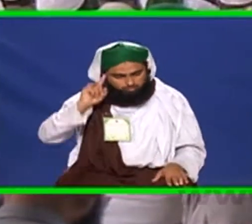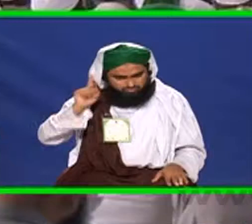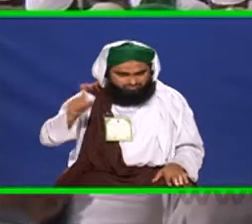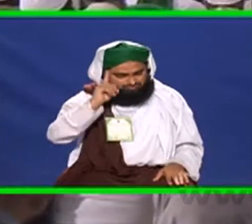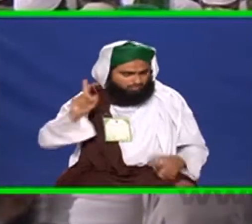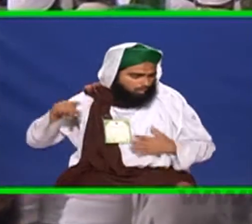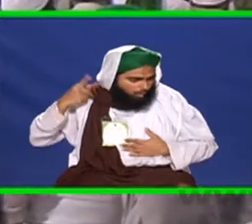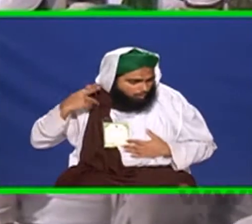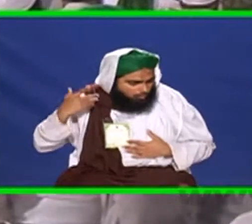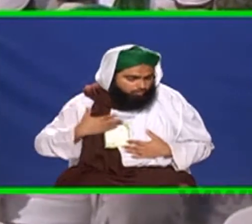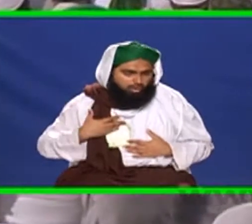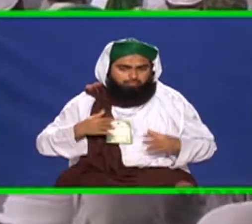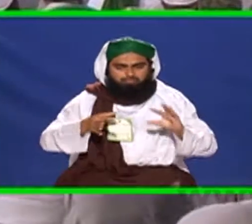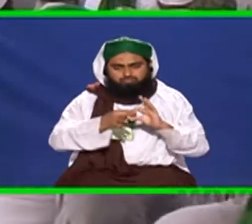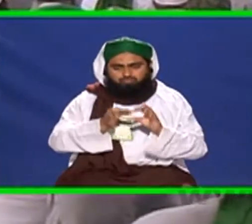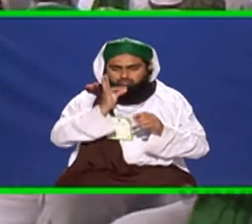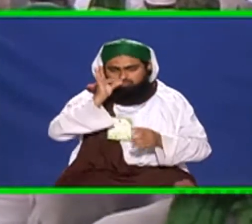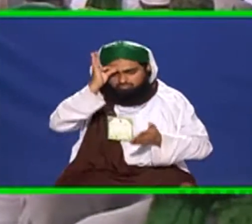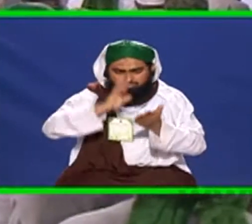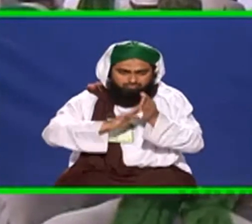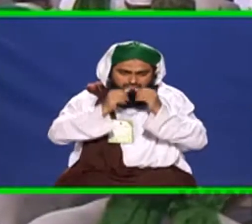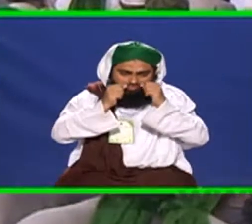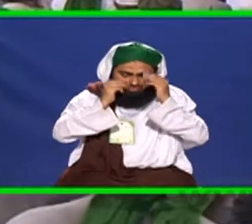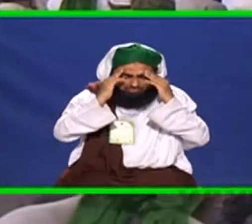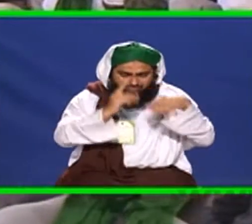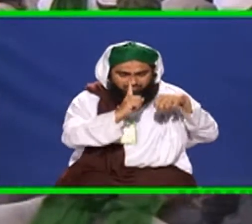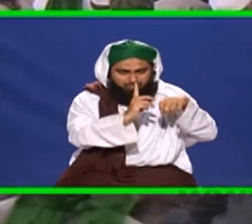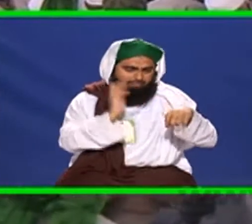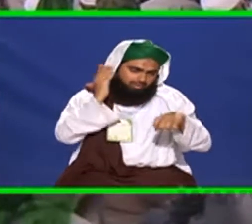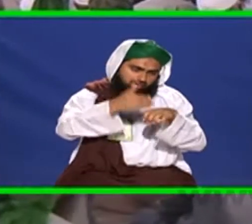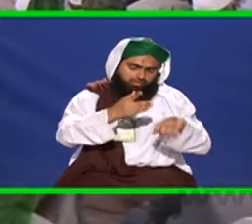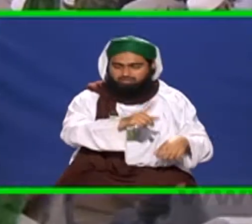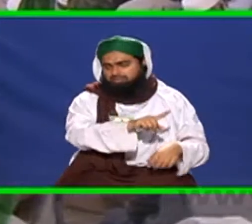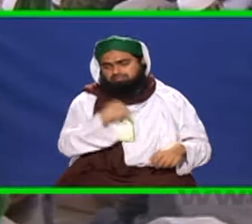ہیں، غلام مصطفیٰ بن کر میں بک جاؤں مدینے میں،